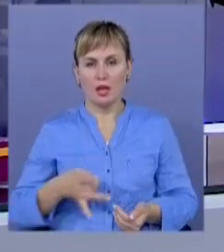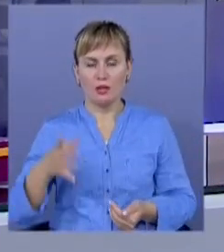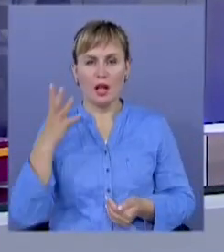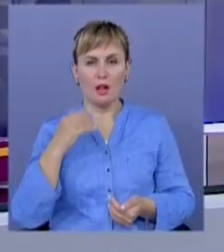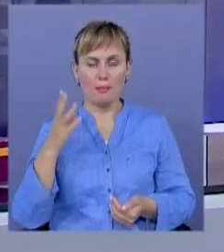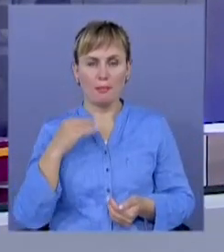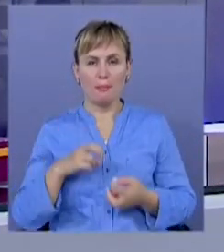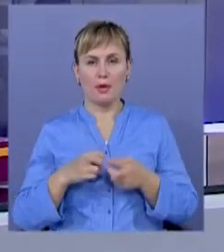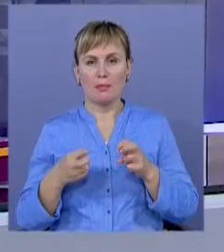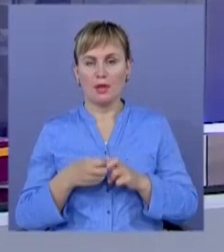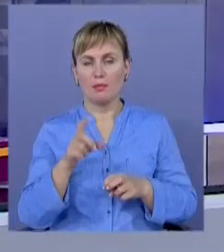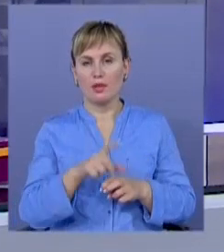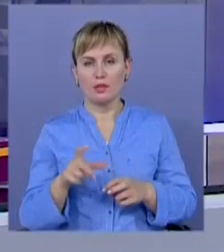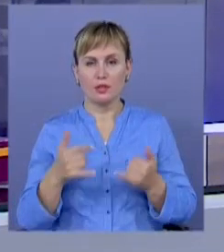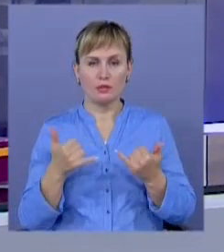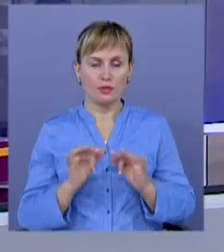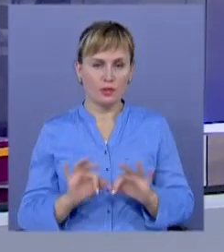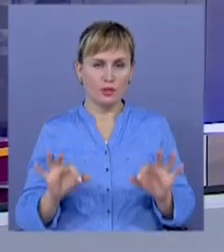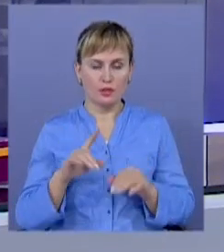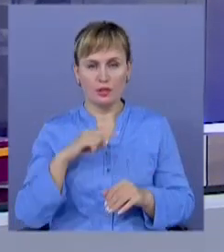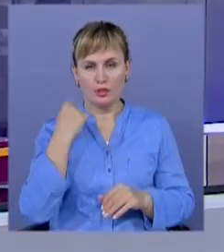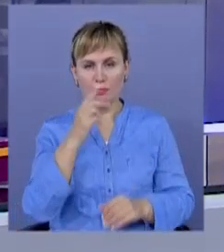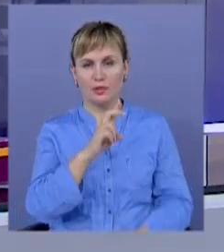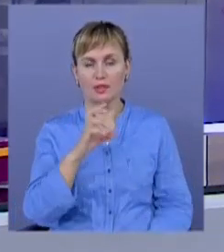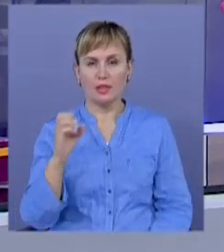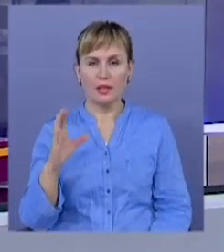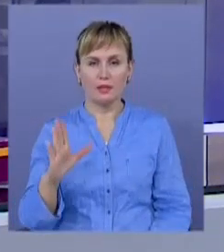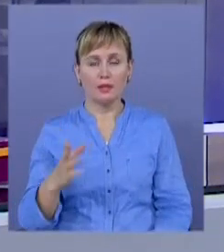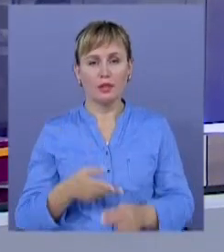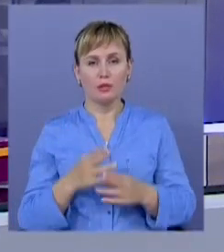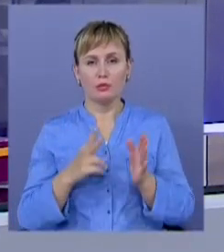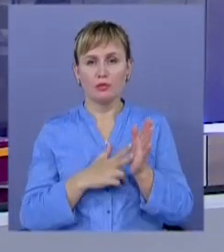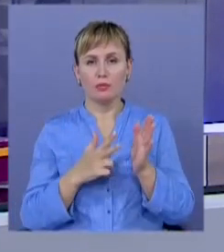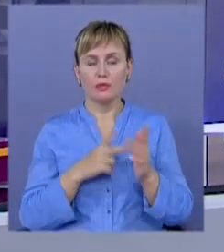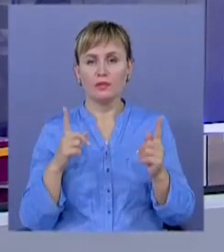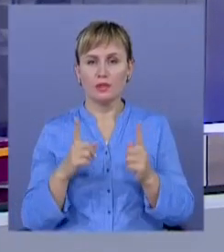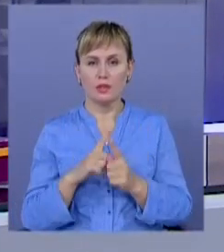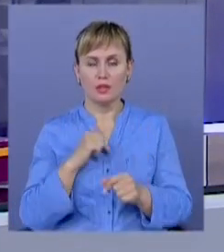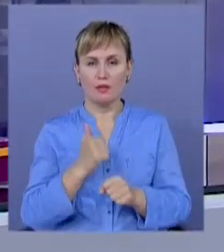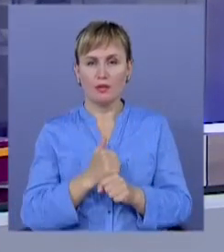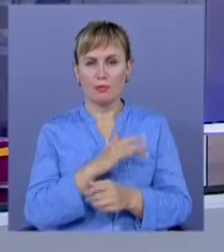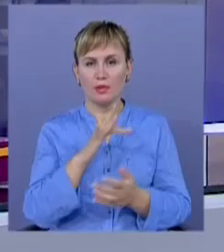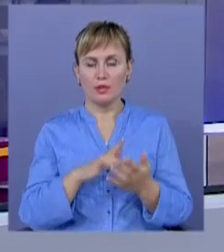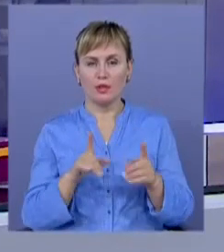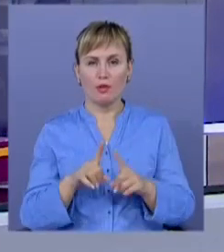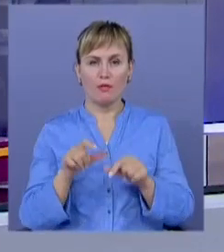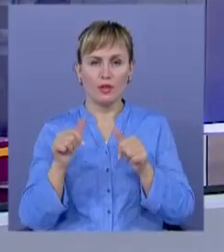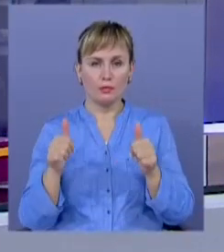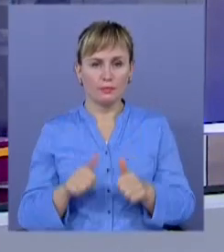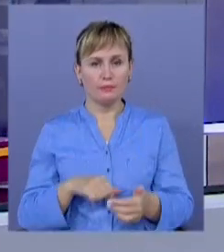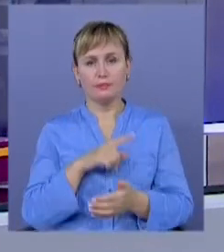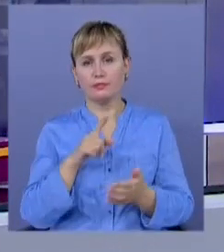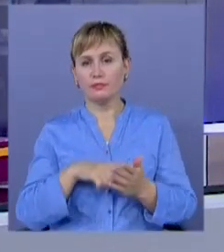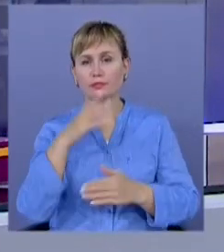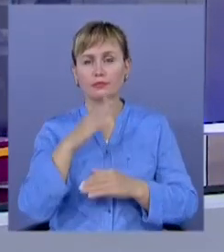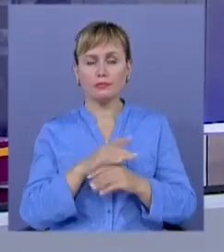Алматы. Проблемы горожан сегодня выслушал лично Бахыджан Сагинтаев. Это уже 8-я встреча главы мегаполиса такого формата. Вопросы